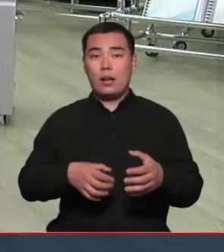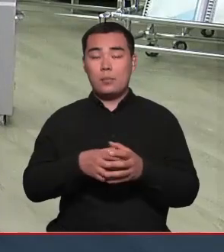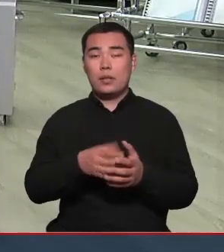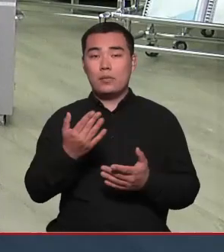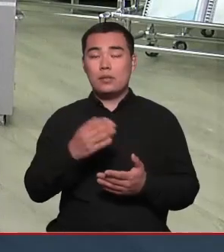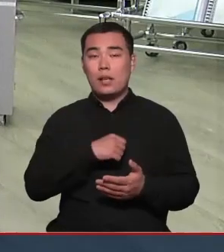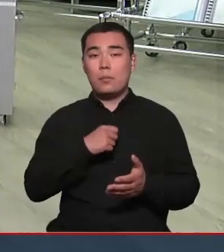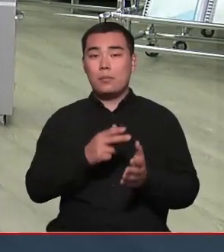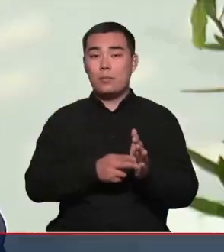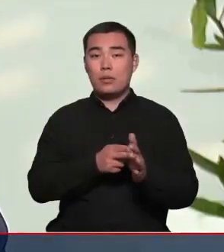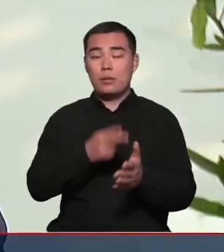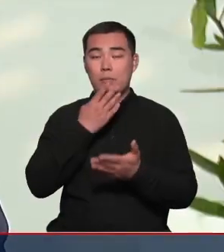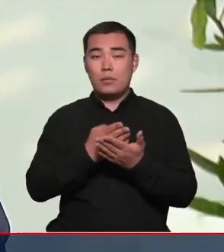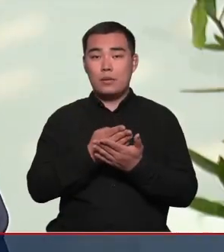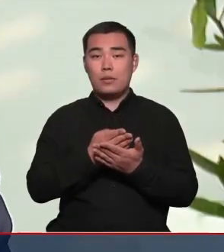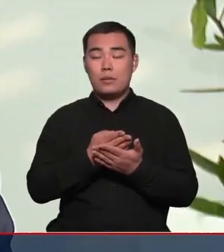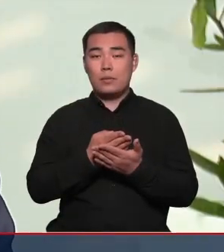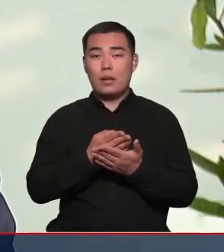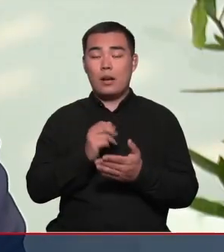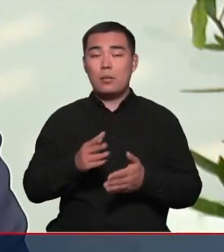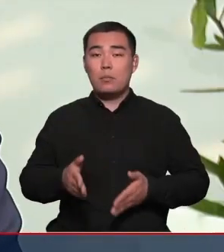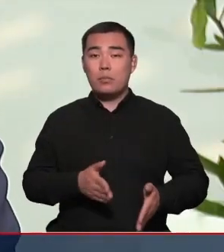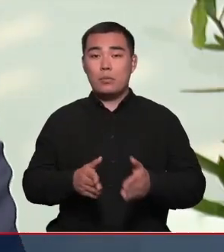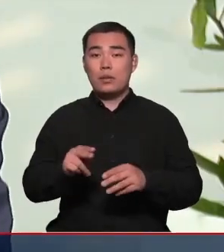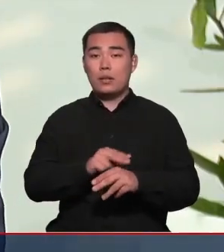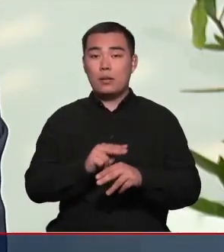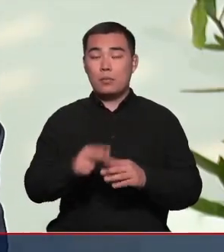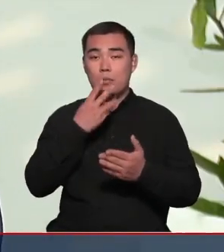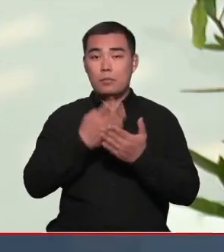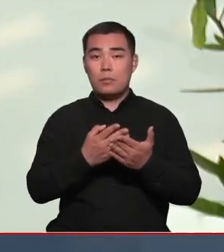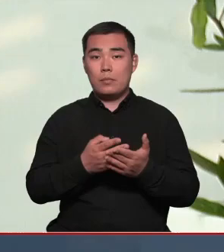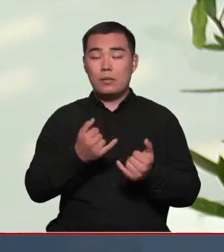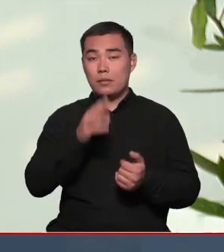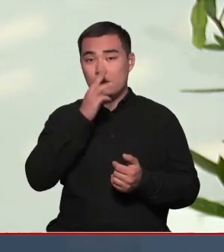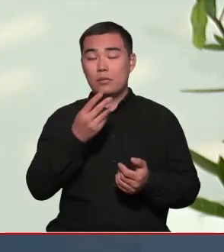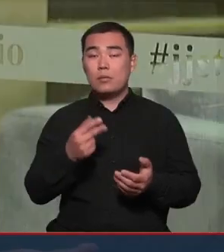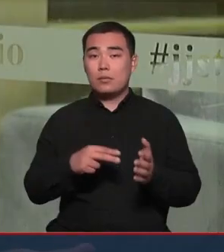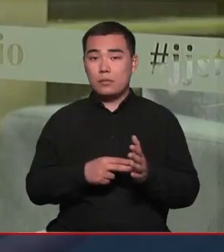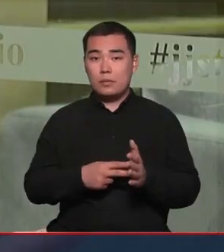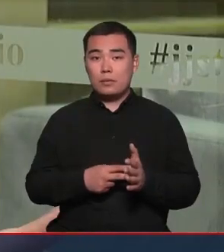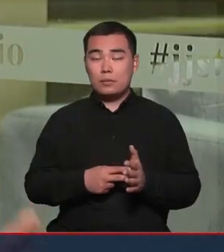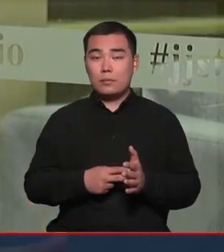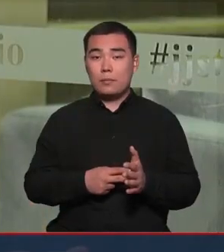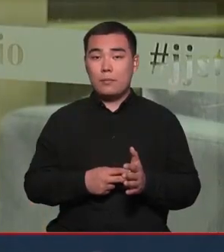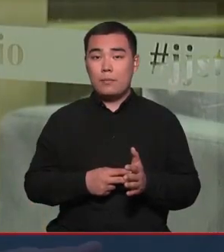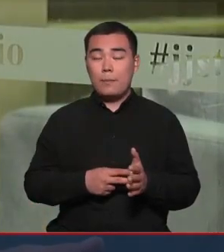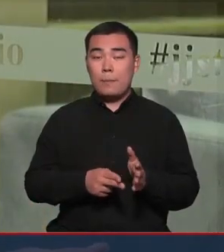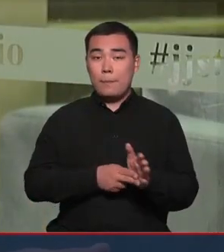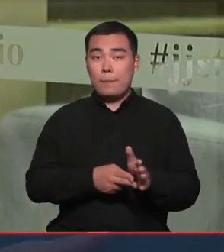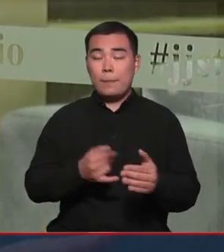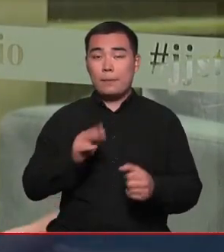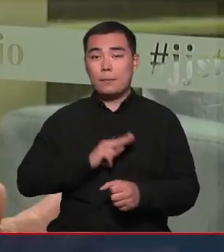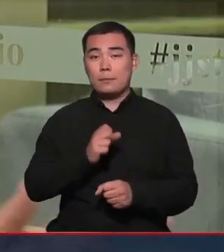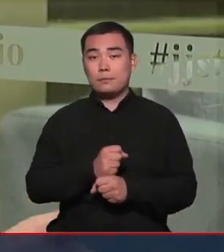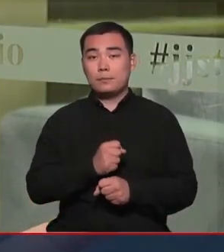жүрген темір жолдың бойында, путтың бойында кәдімгі жұмыс істеп жүрген жұмыскердің жалақысы қанша? Ну, темір жолдың бойында істеп